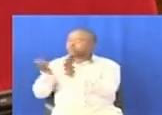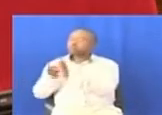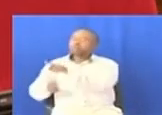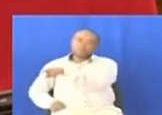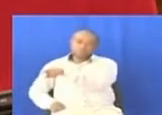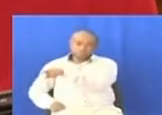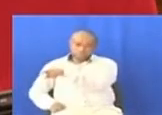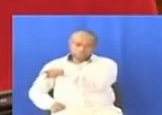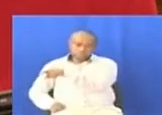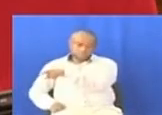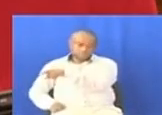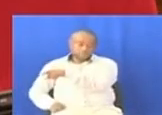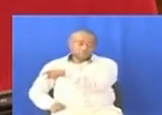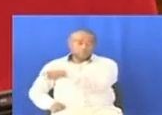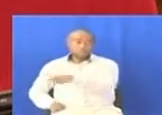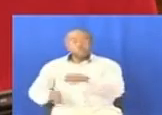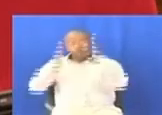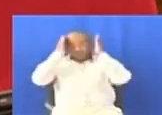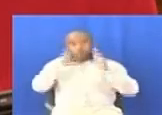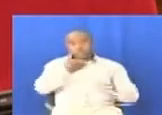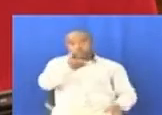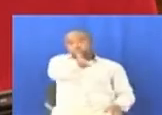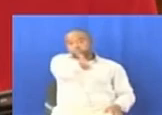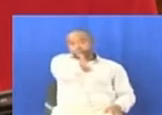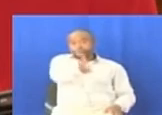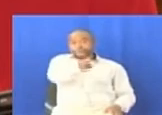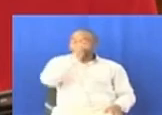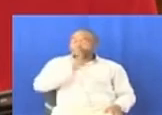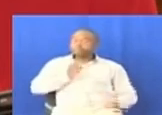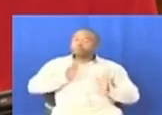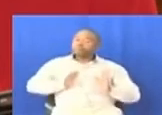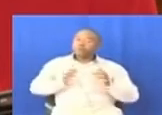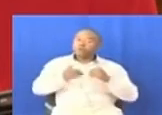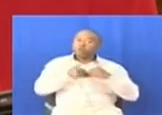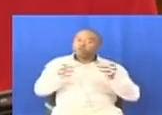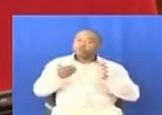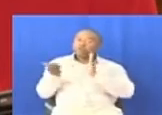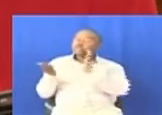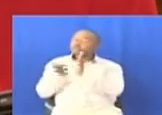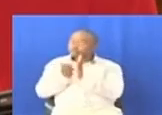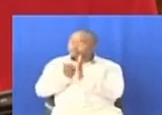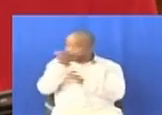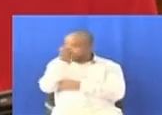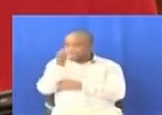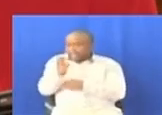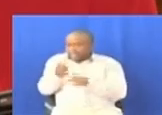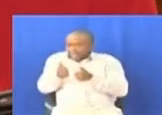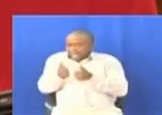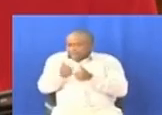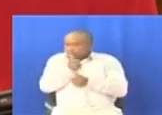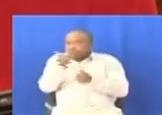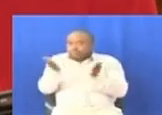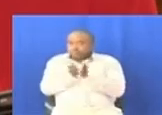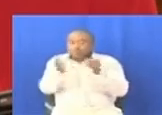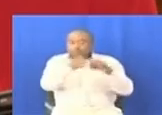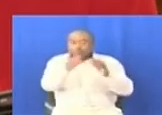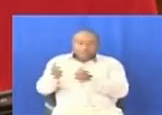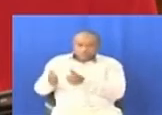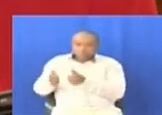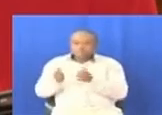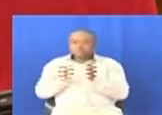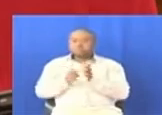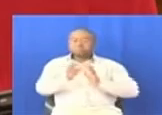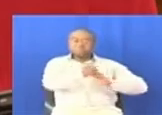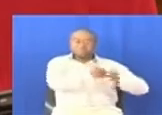kusoma. Mheshimiwa Rais yuko mbioni pia kufungua shule zingine ambazo bado hazijafunguliwa, kufungua